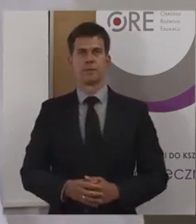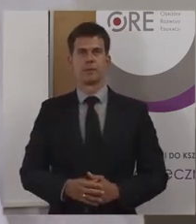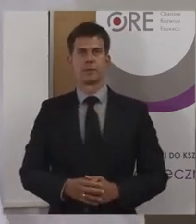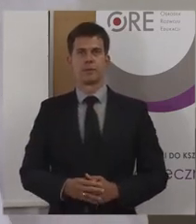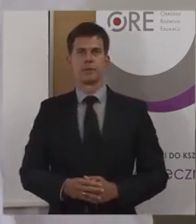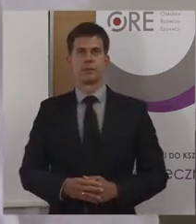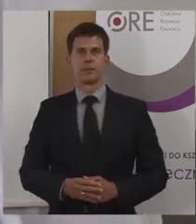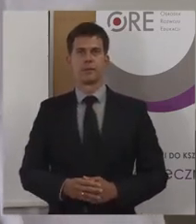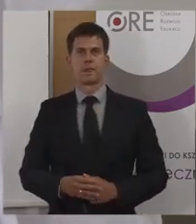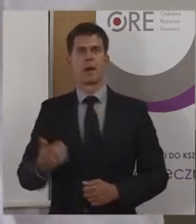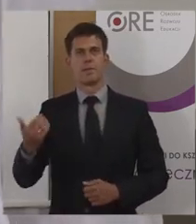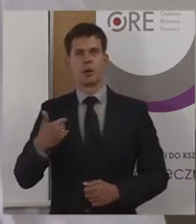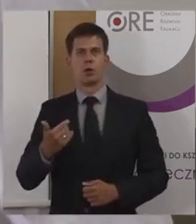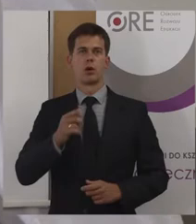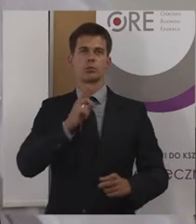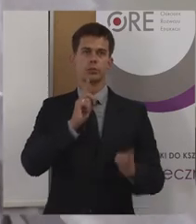Były poruszane, były